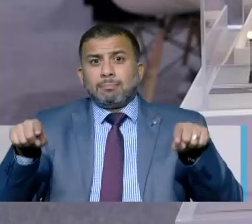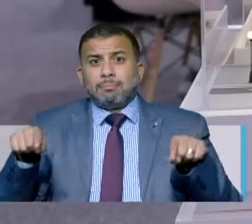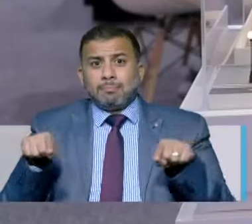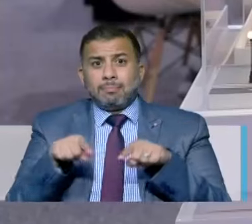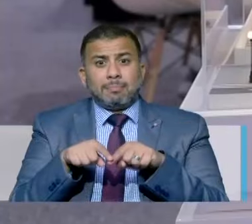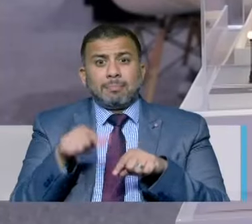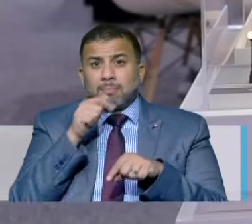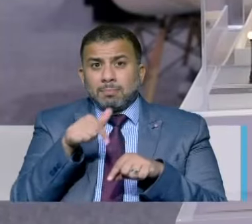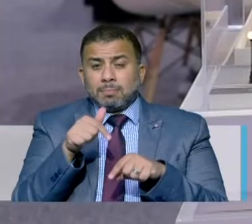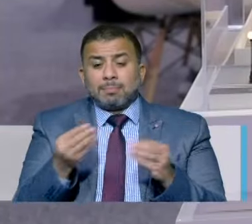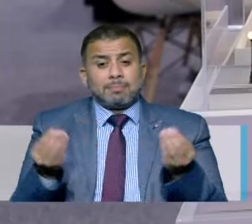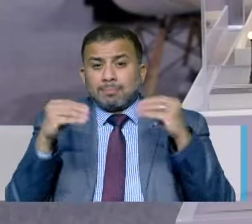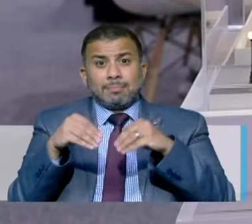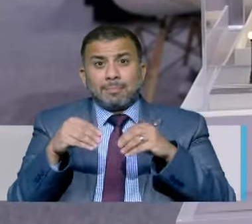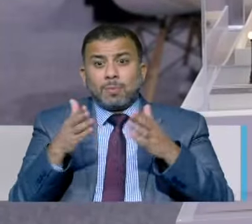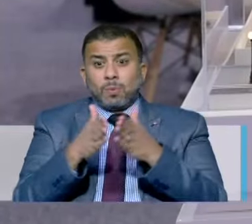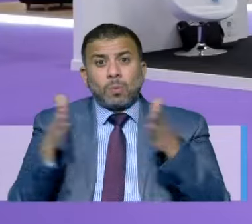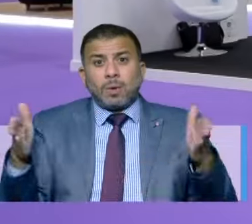العام بنسبة